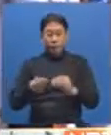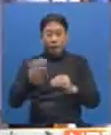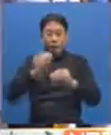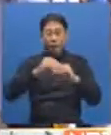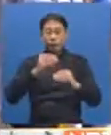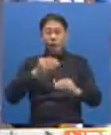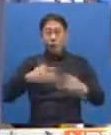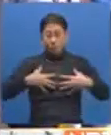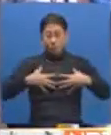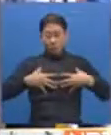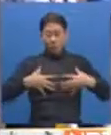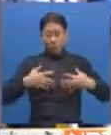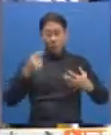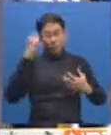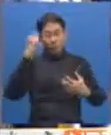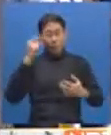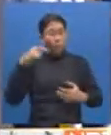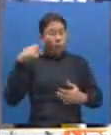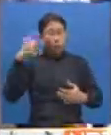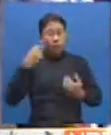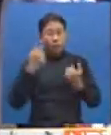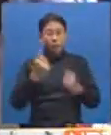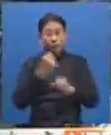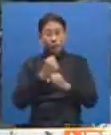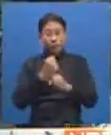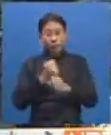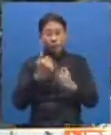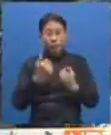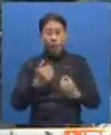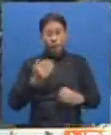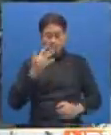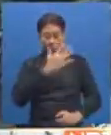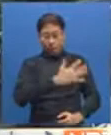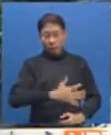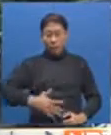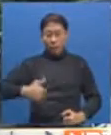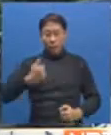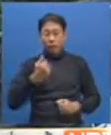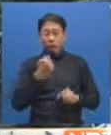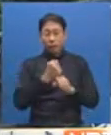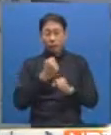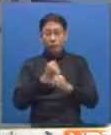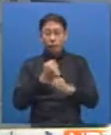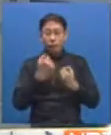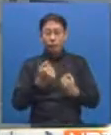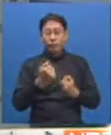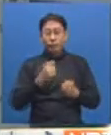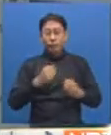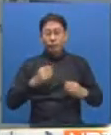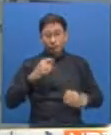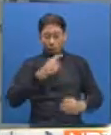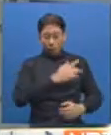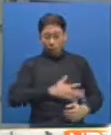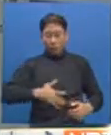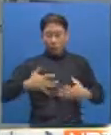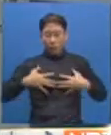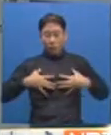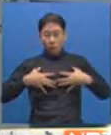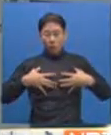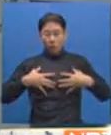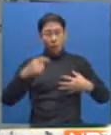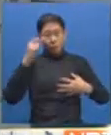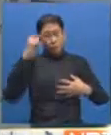ทรงอกนะคะเป็นฮอร์โมนเพศหญิงที่สังเคราะห์ขึ้นทำให้ร่างกายผลิตฮอร์โมนเอสโตรเจนและโปรเจสเตอโรนซึ่งมีอยู่แล้ว